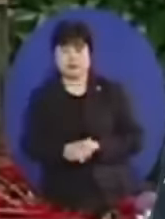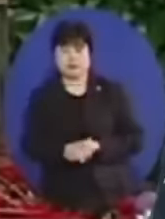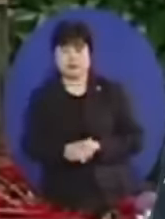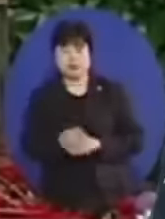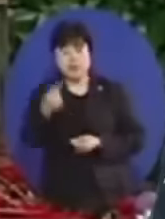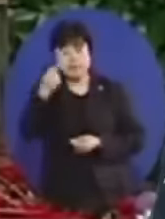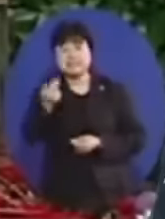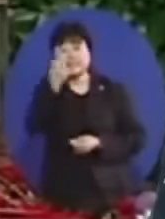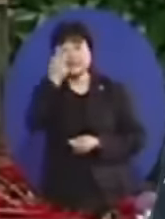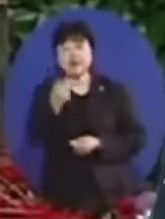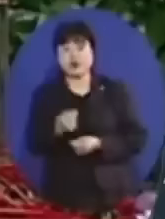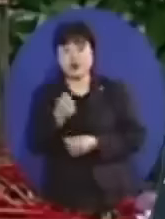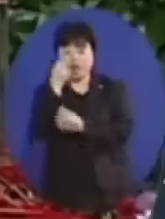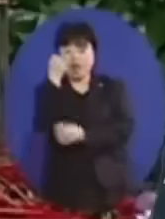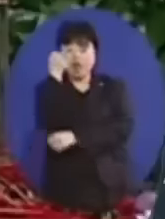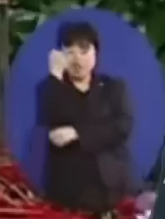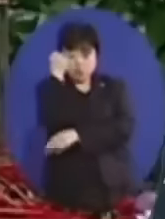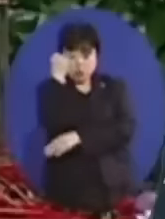생명의 근원이